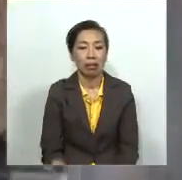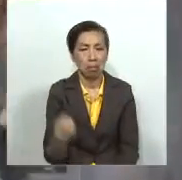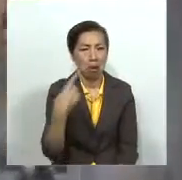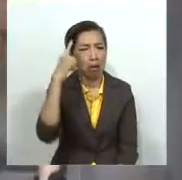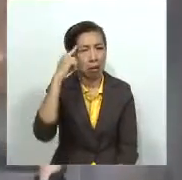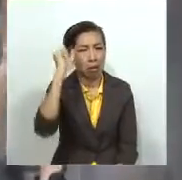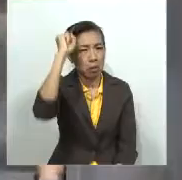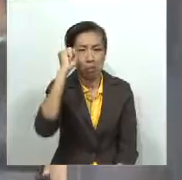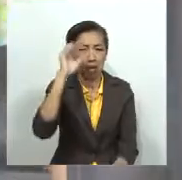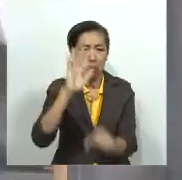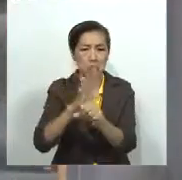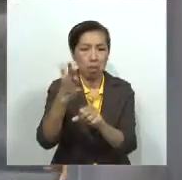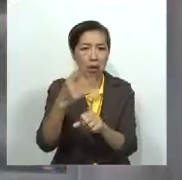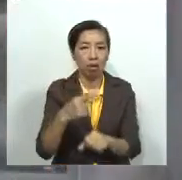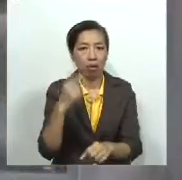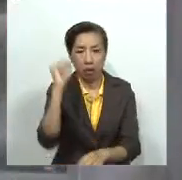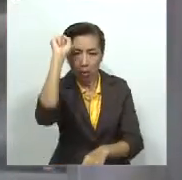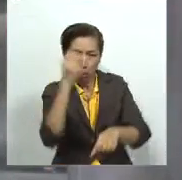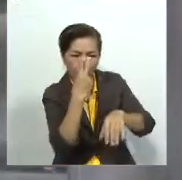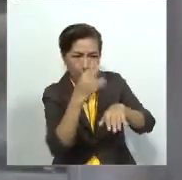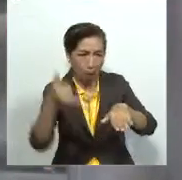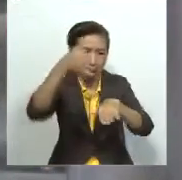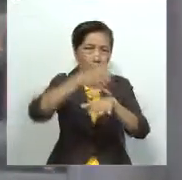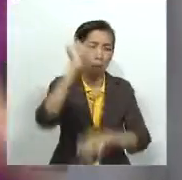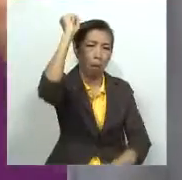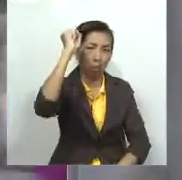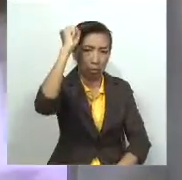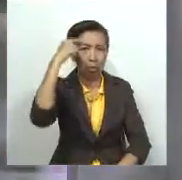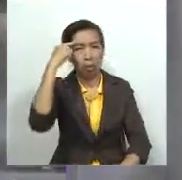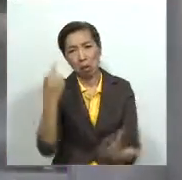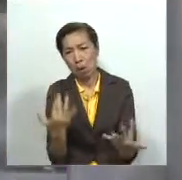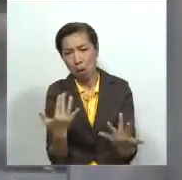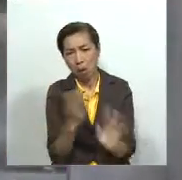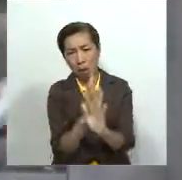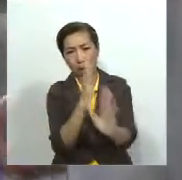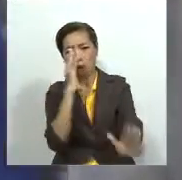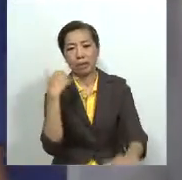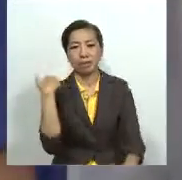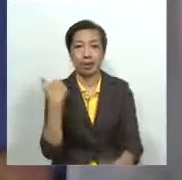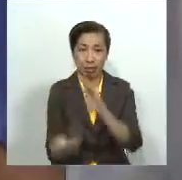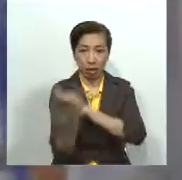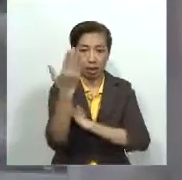ะยังยืนกันเยอะรอกันเยอะช่วงเช้าๆอย่างเงี้ยค่ะ